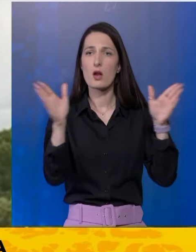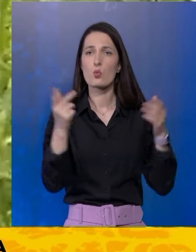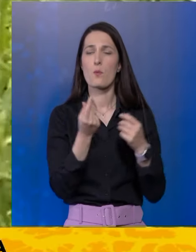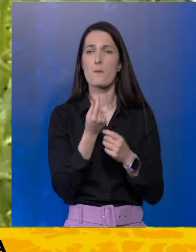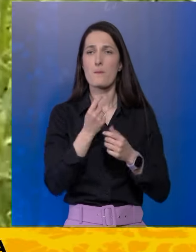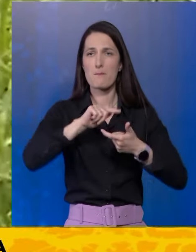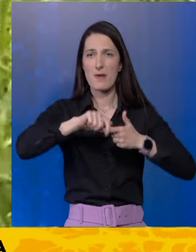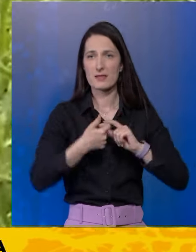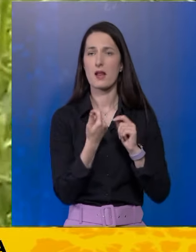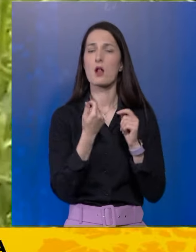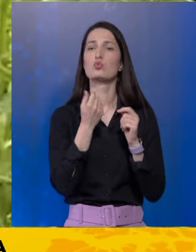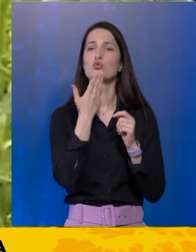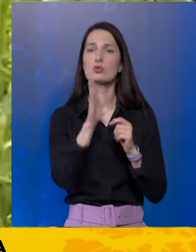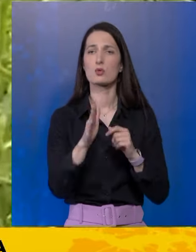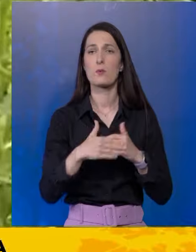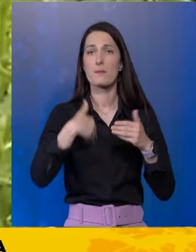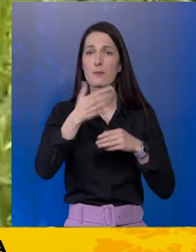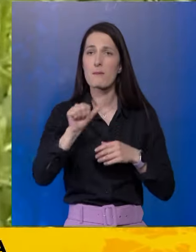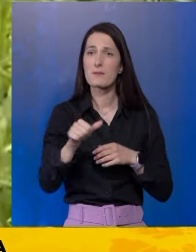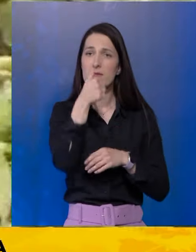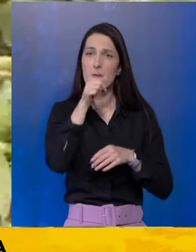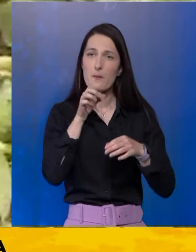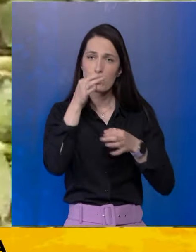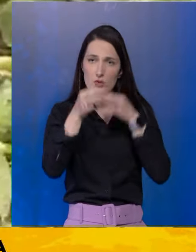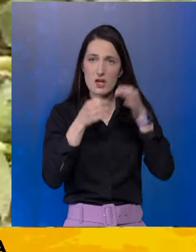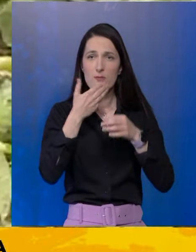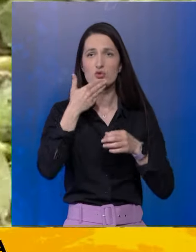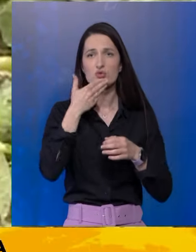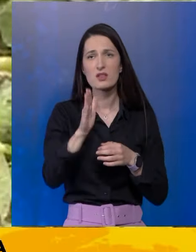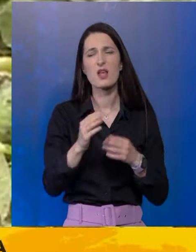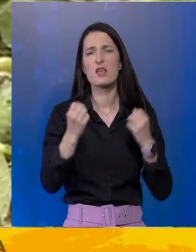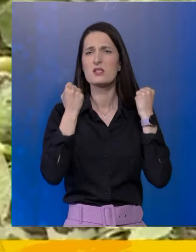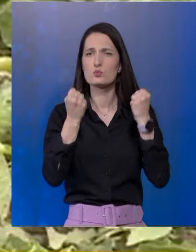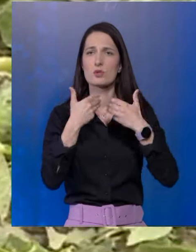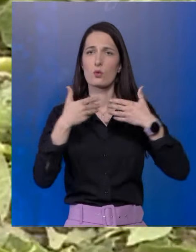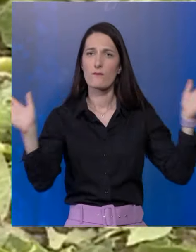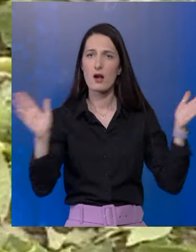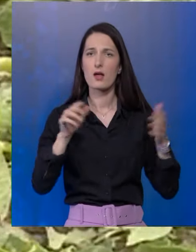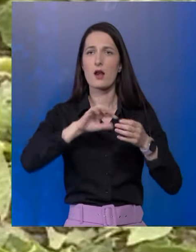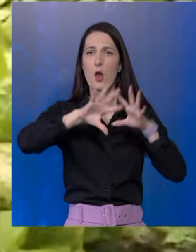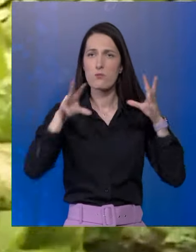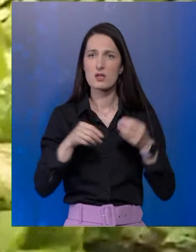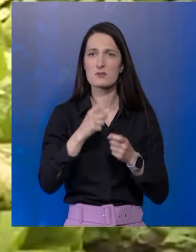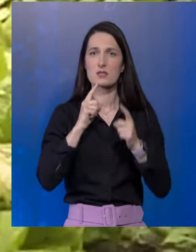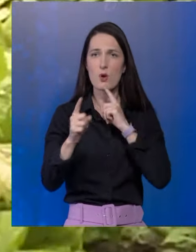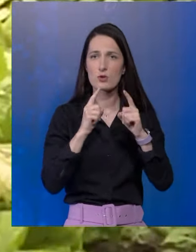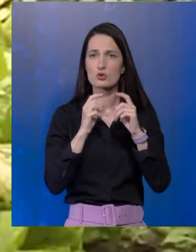materijalnu štetu. Prema procjenama, šteta je izuzetno velika na objektima, saobraćajnim